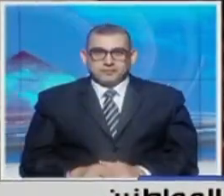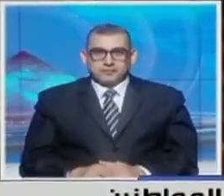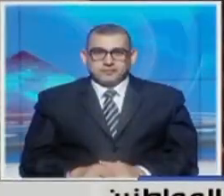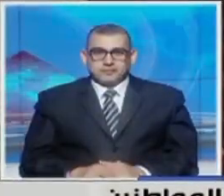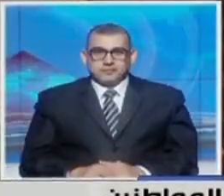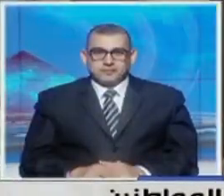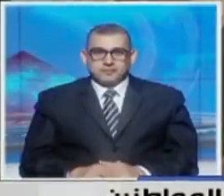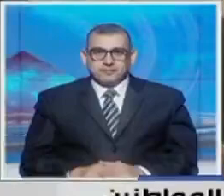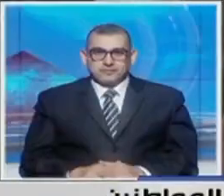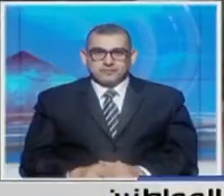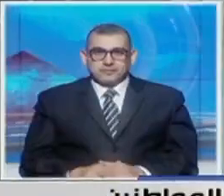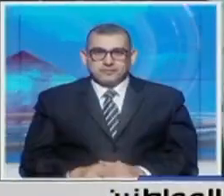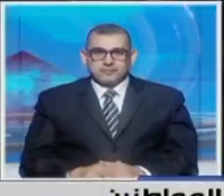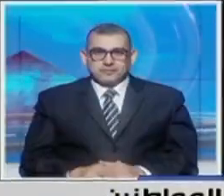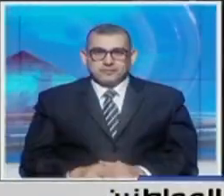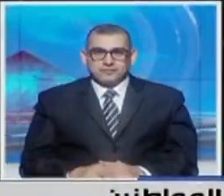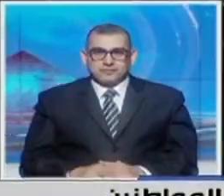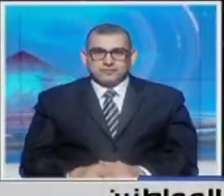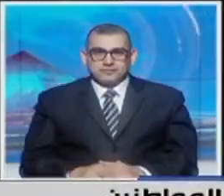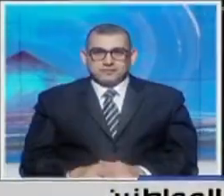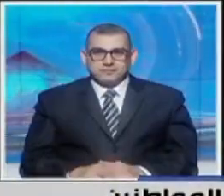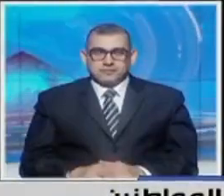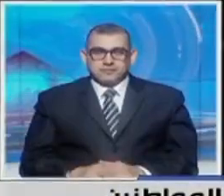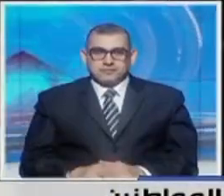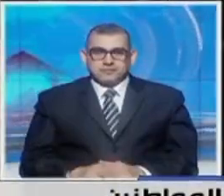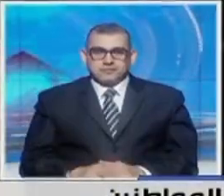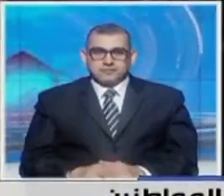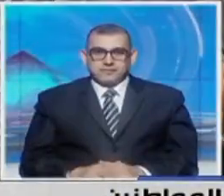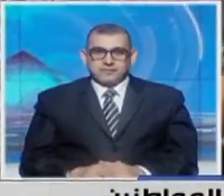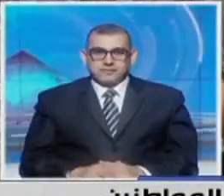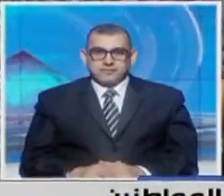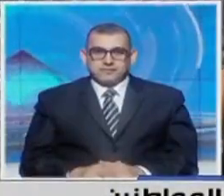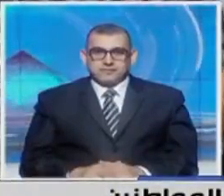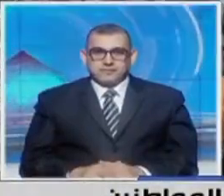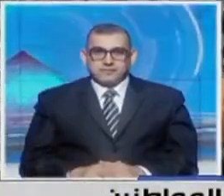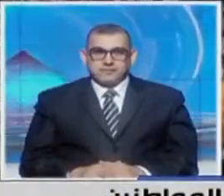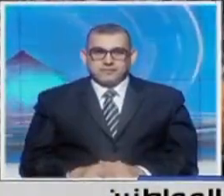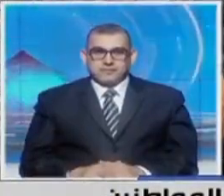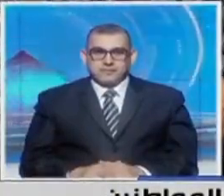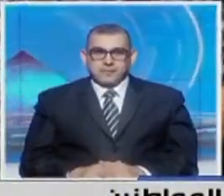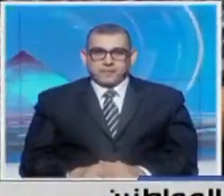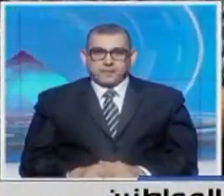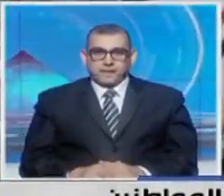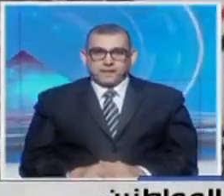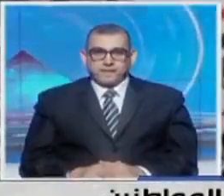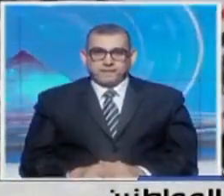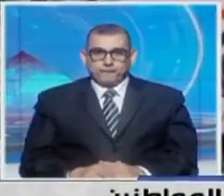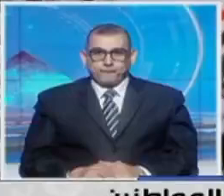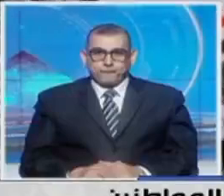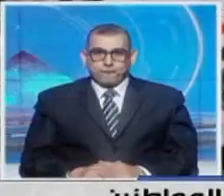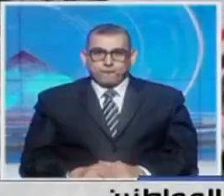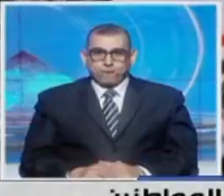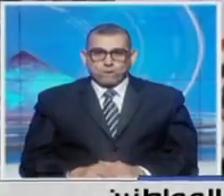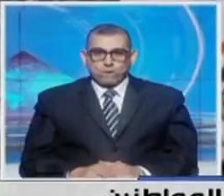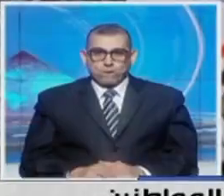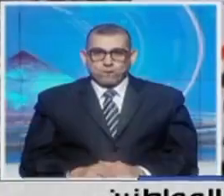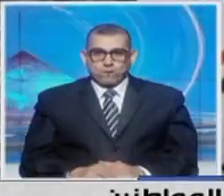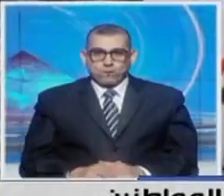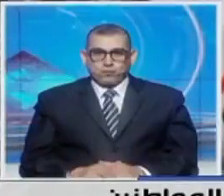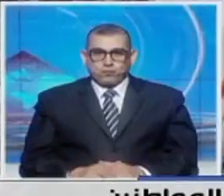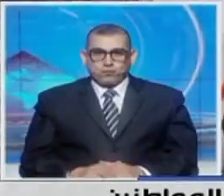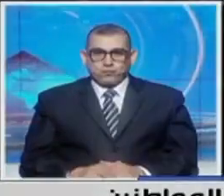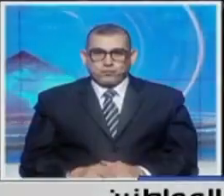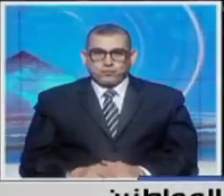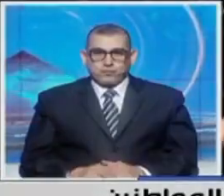كل جيل بطل تملي شايل اسمها، وكل ليل بيجي بعد منه فجرها دي